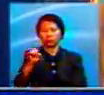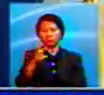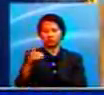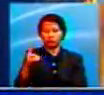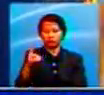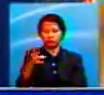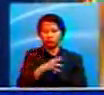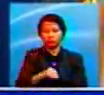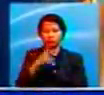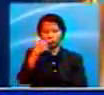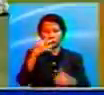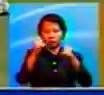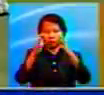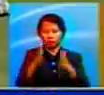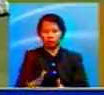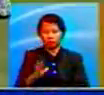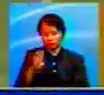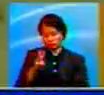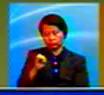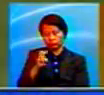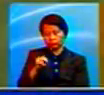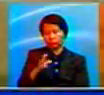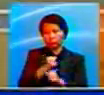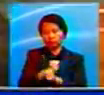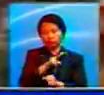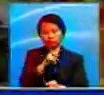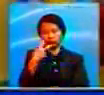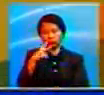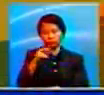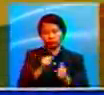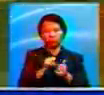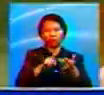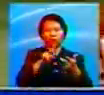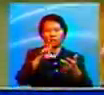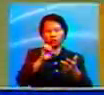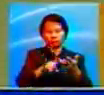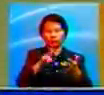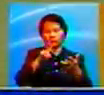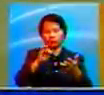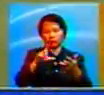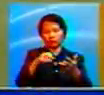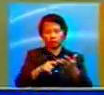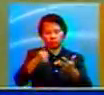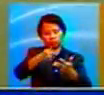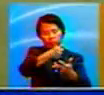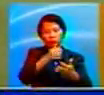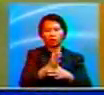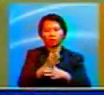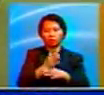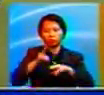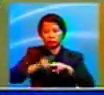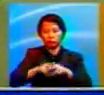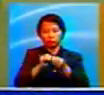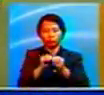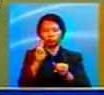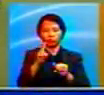Syarikat. Tiga pemain, Ben Wisberger, juara 2012, Louis Oosthuizen dan Nicholas Colsett masing-masing berkongsi kedudukan di